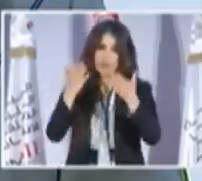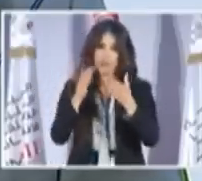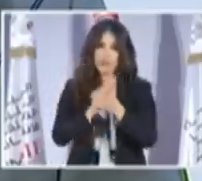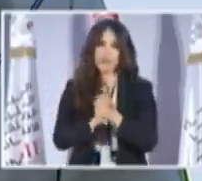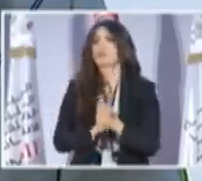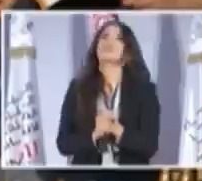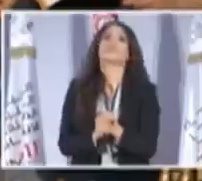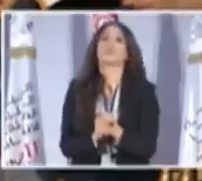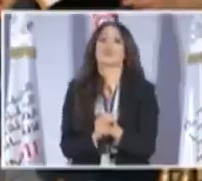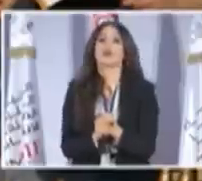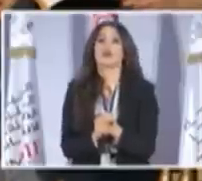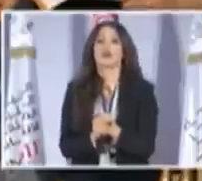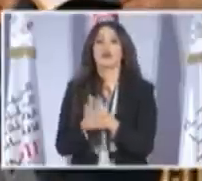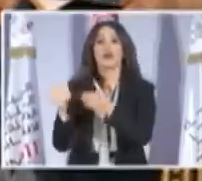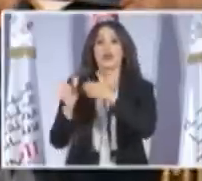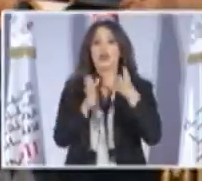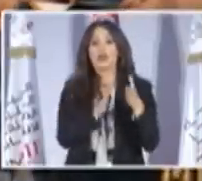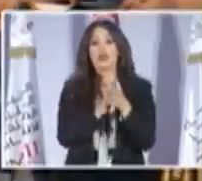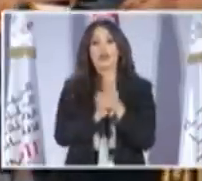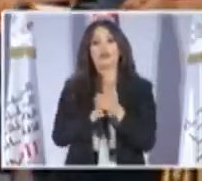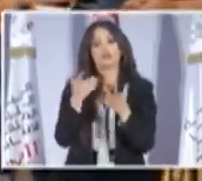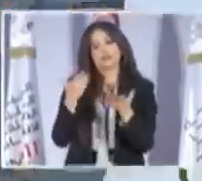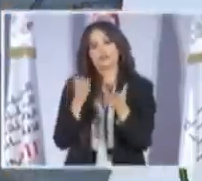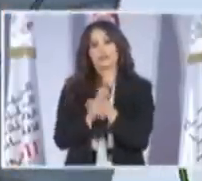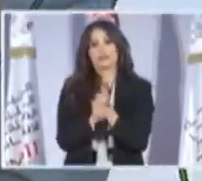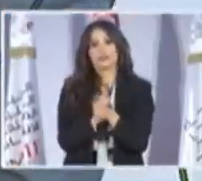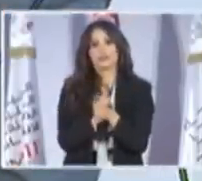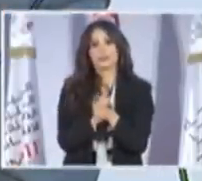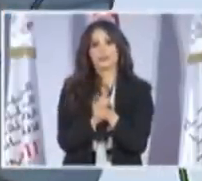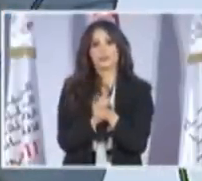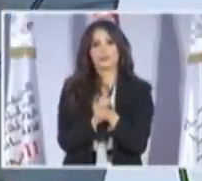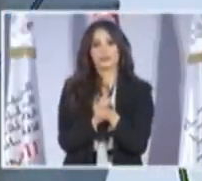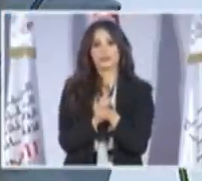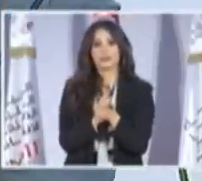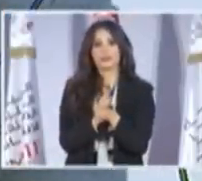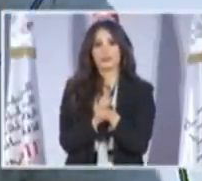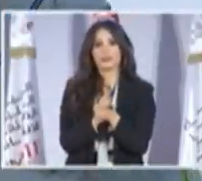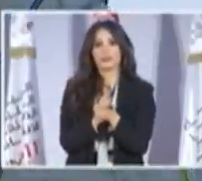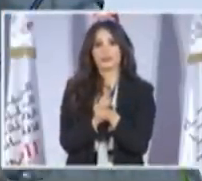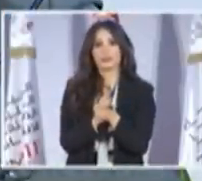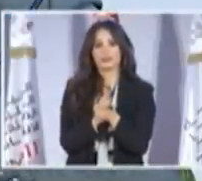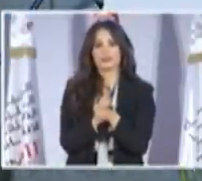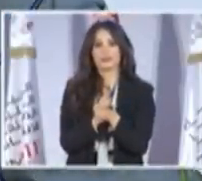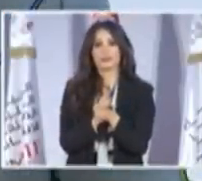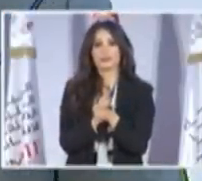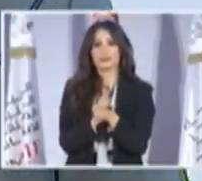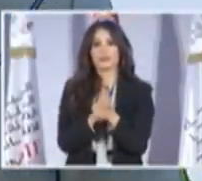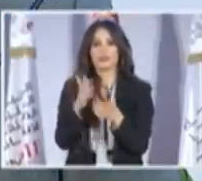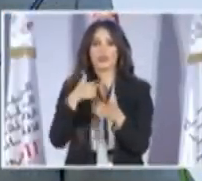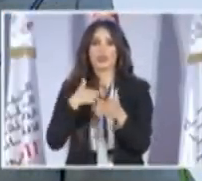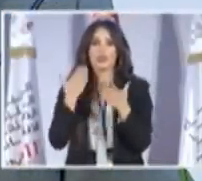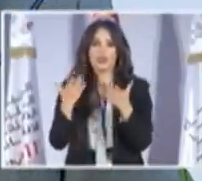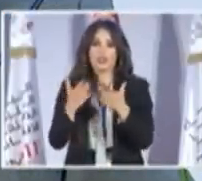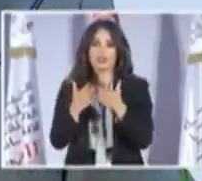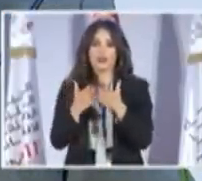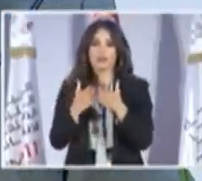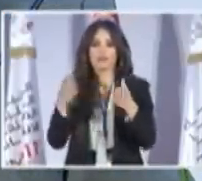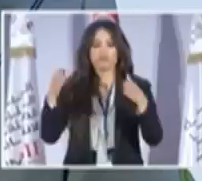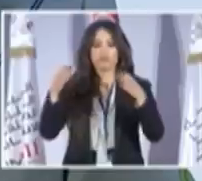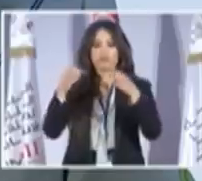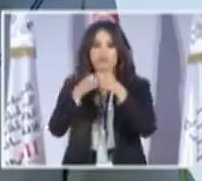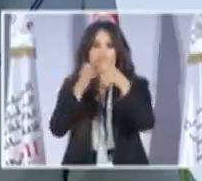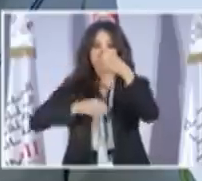علينا من الناحيه السياسيه انا اقول لكم ما حتى ضغط على الهيئه